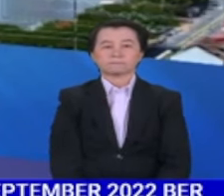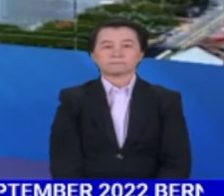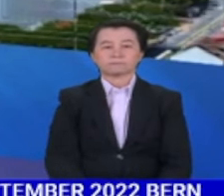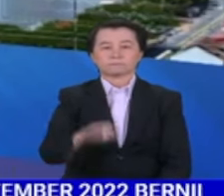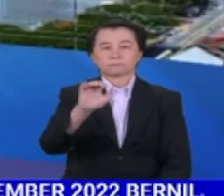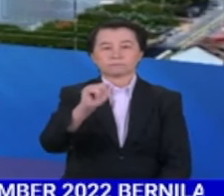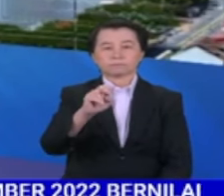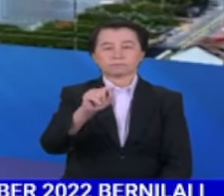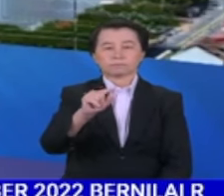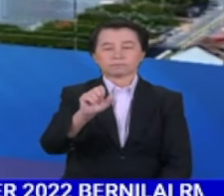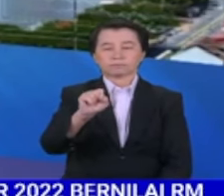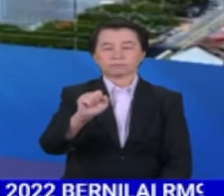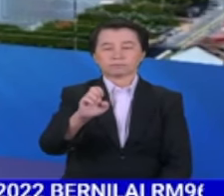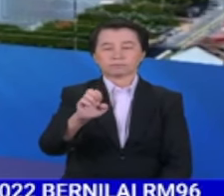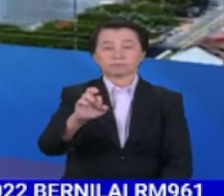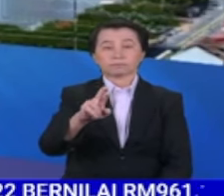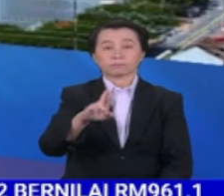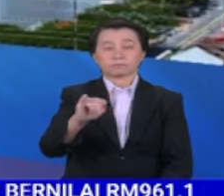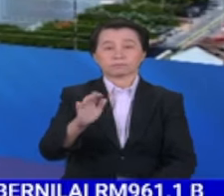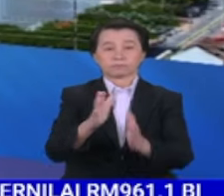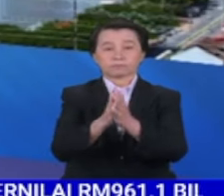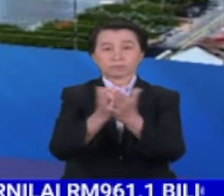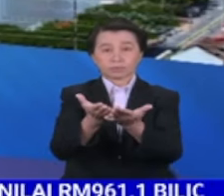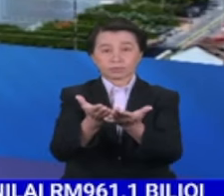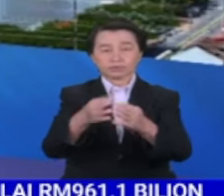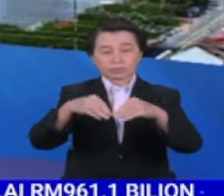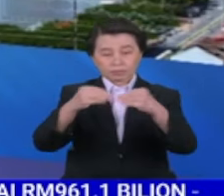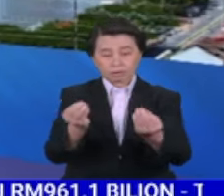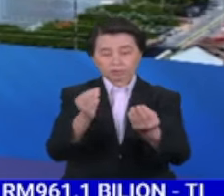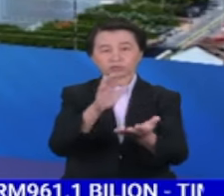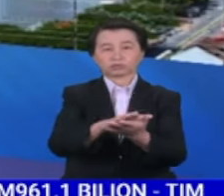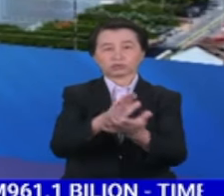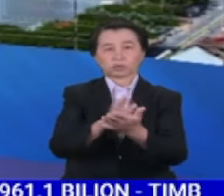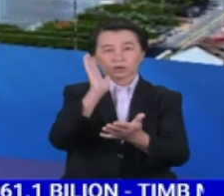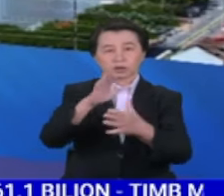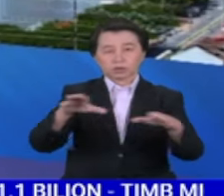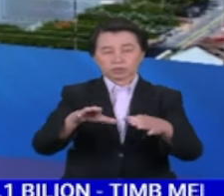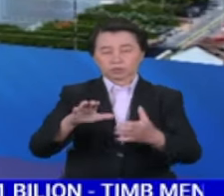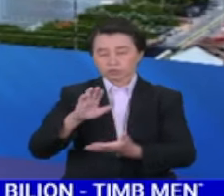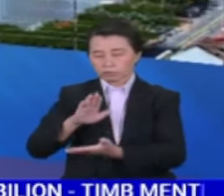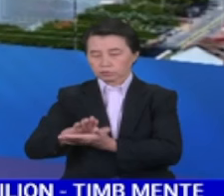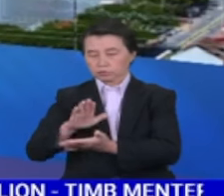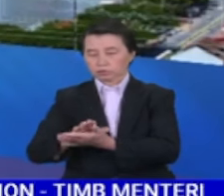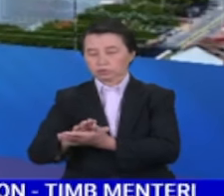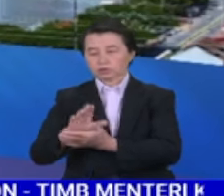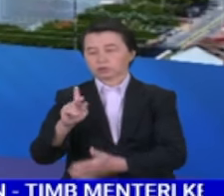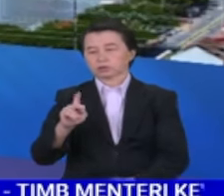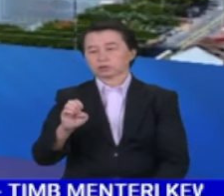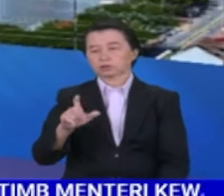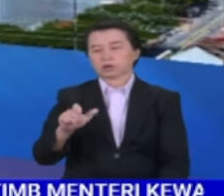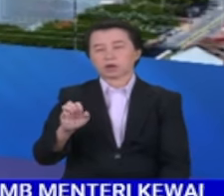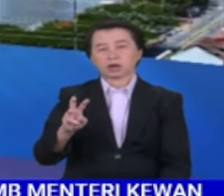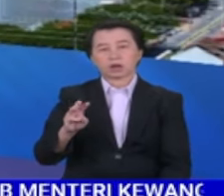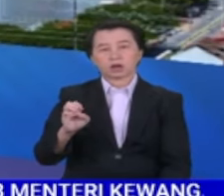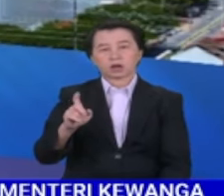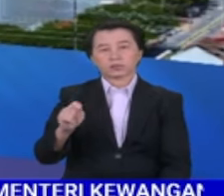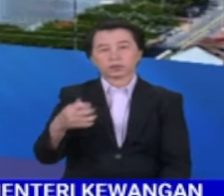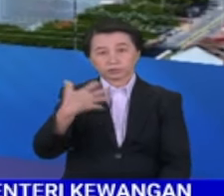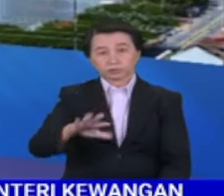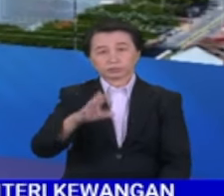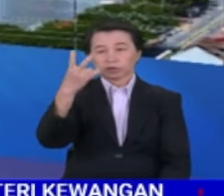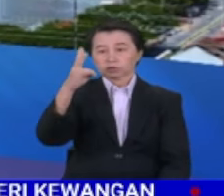merupakan majalah sekolah yang pertama bakal diterbitkan sekolah kebangsaan SK kelawit selepas 17 tahun